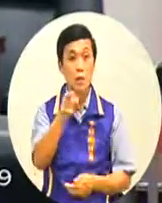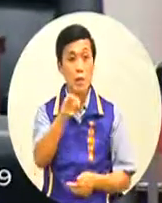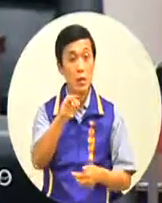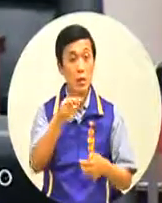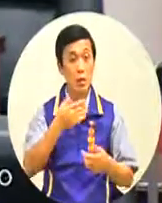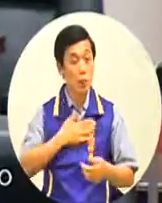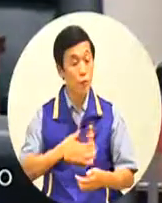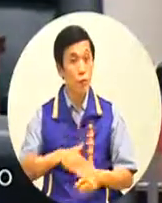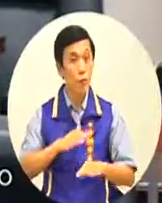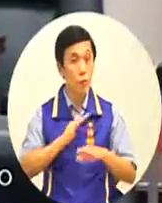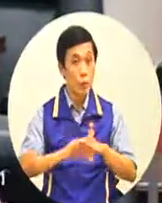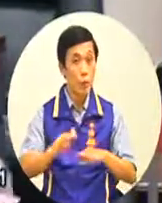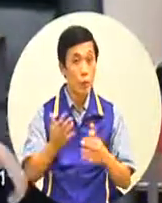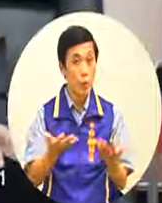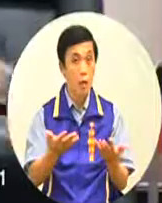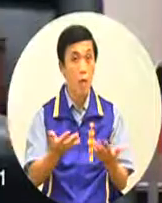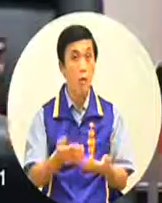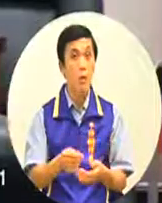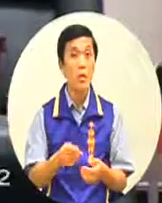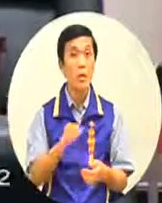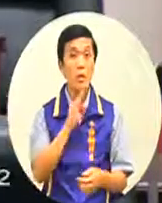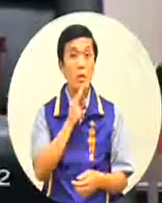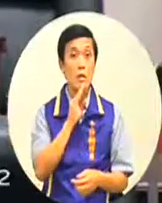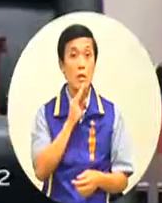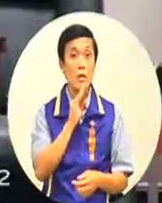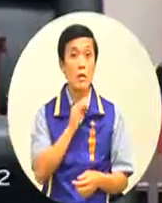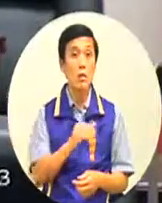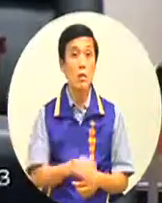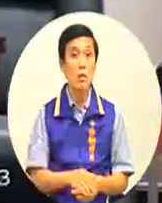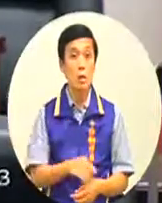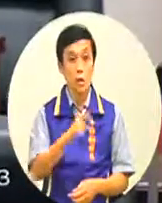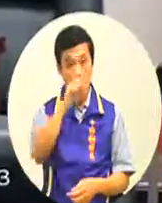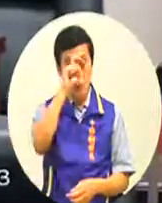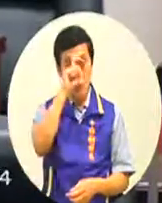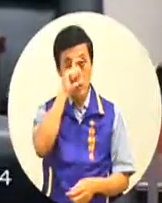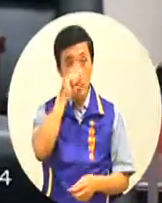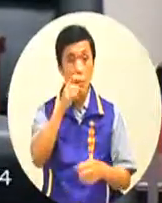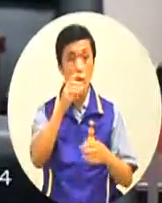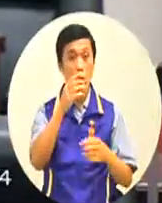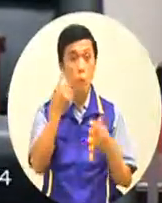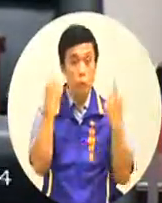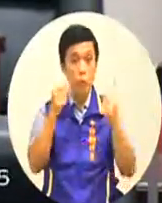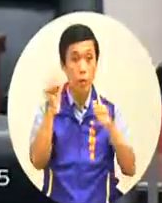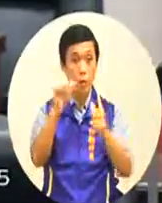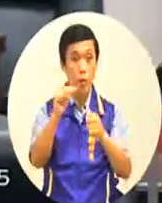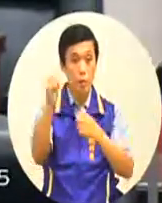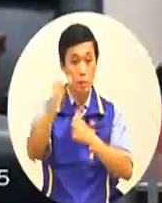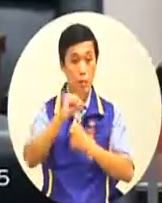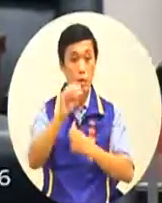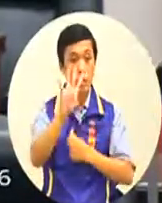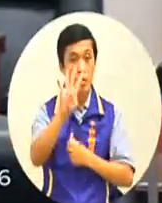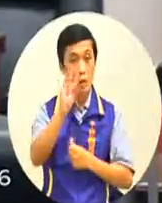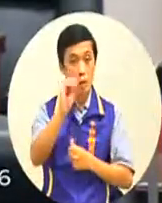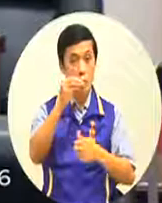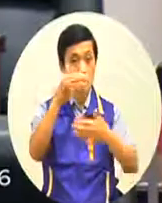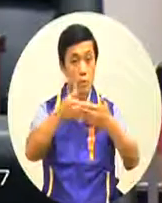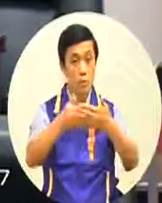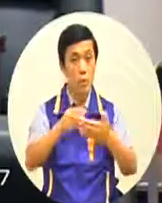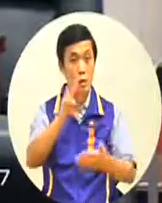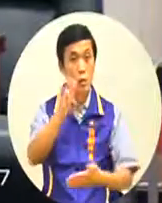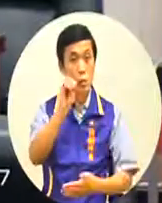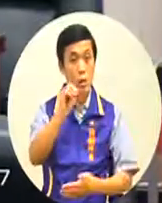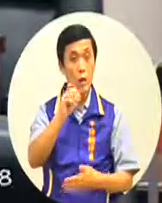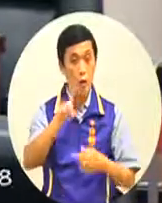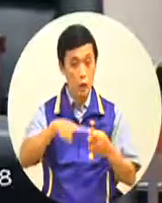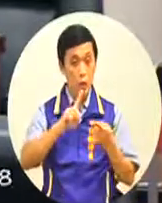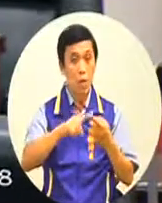了啊！为什么拜托你？就是四万能够减轻变成两万，或是可以陈述意见，陈述